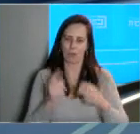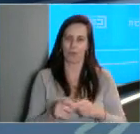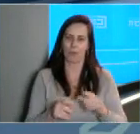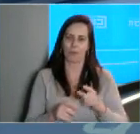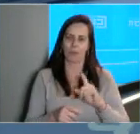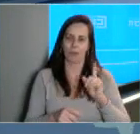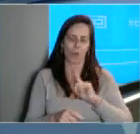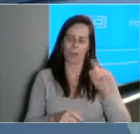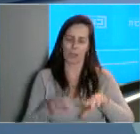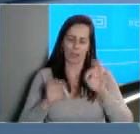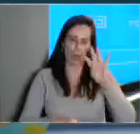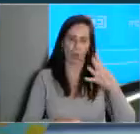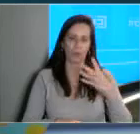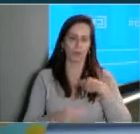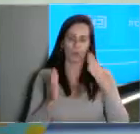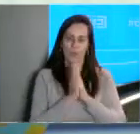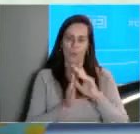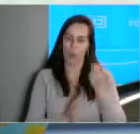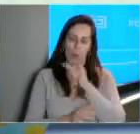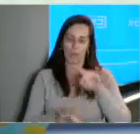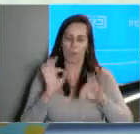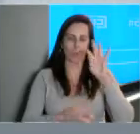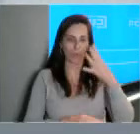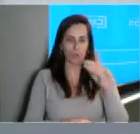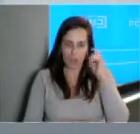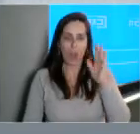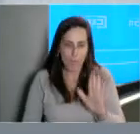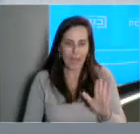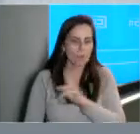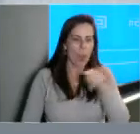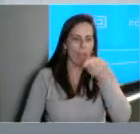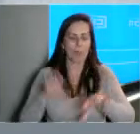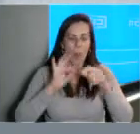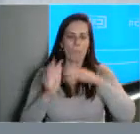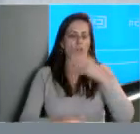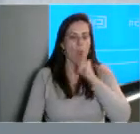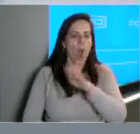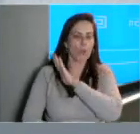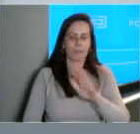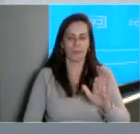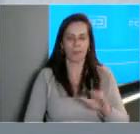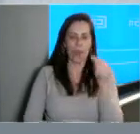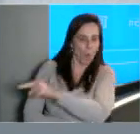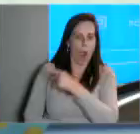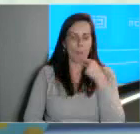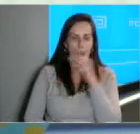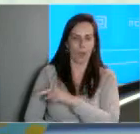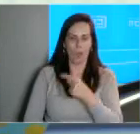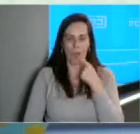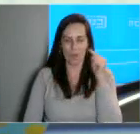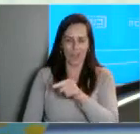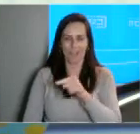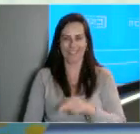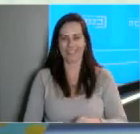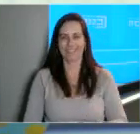להימנע מבחירות רביעיות. ואנחנו קוראים מפה מהתוכנית להימנע. שמעתם את משה? להימנע מבחירות רביעיות. אני לא אמרתי את זה. משה גרינבלד, שהוא